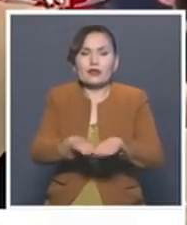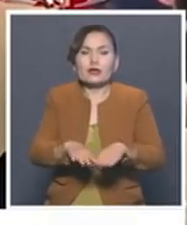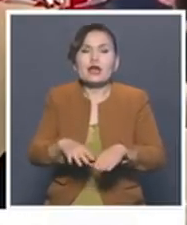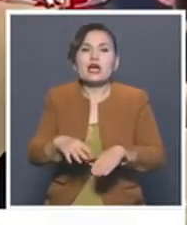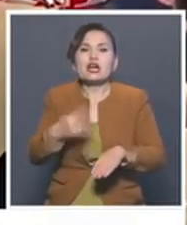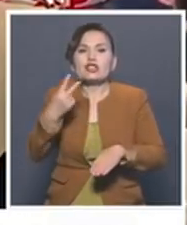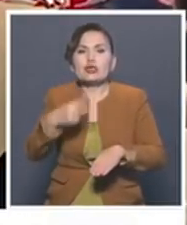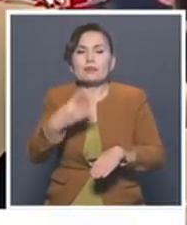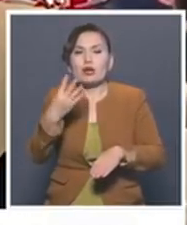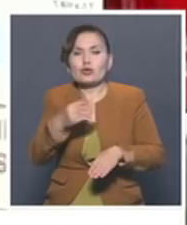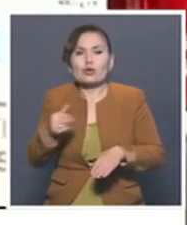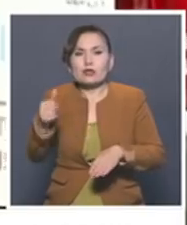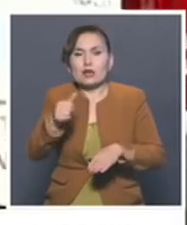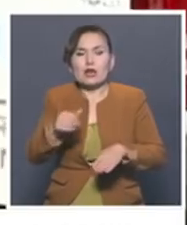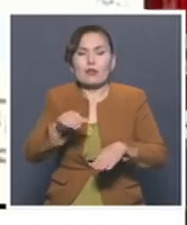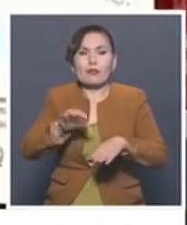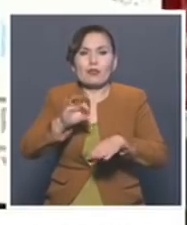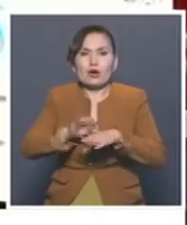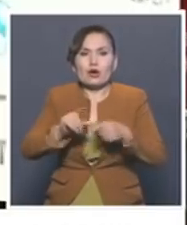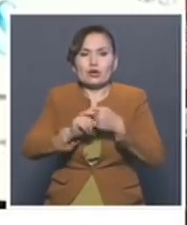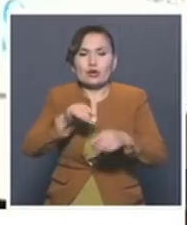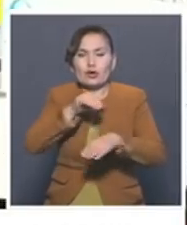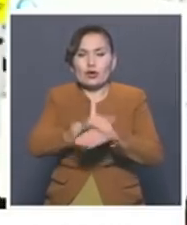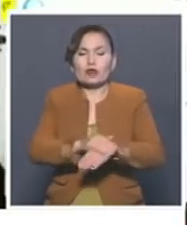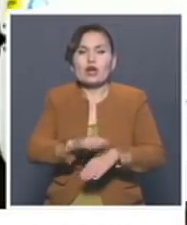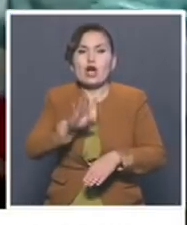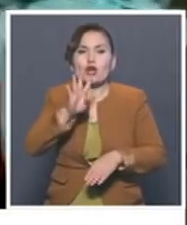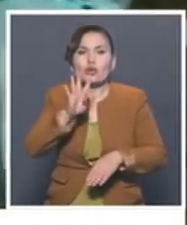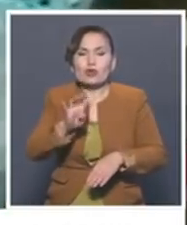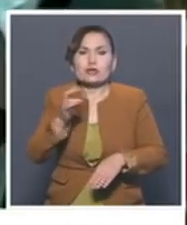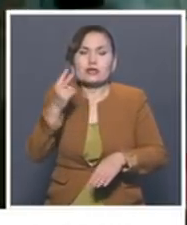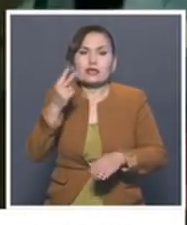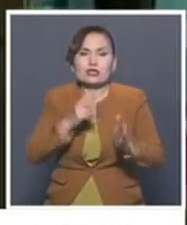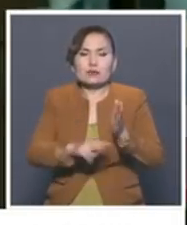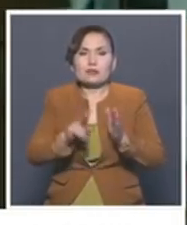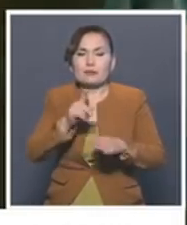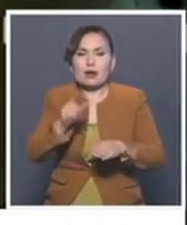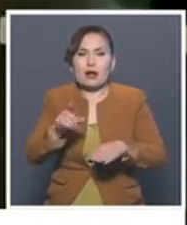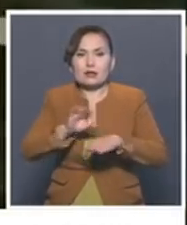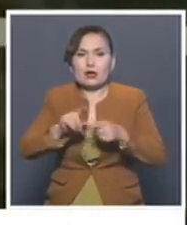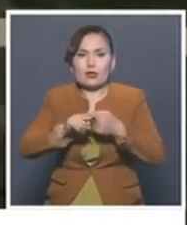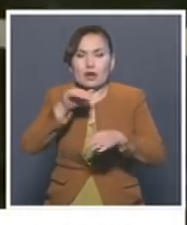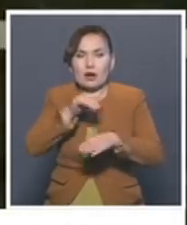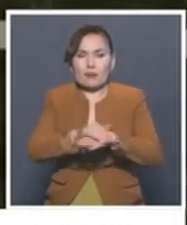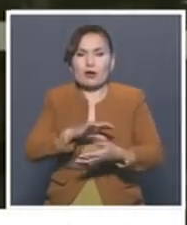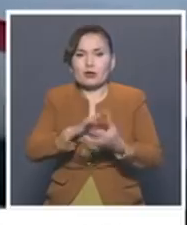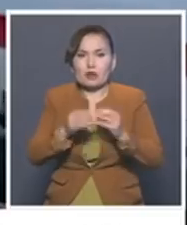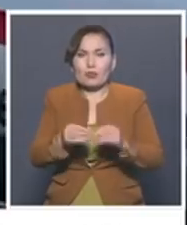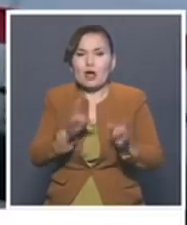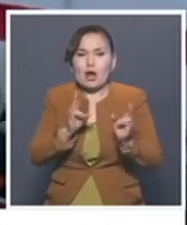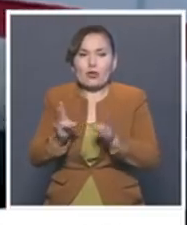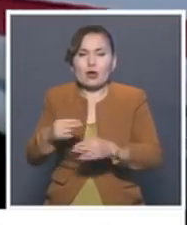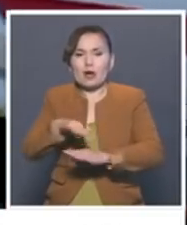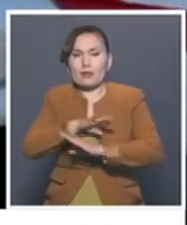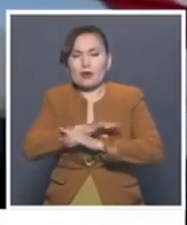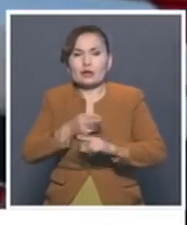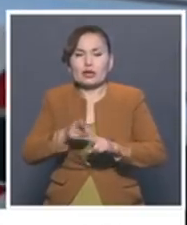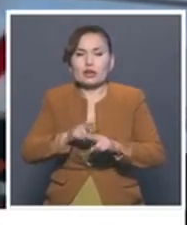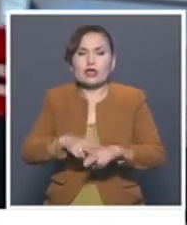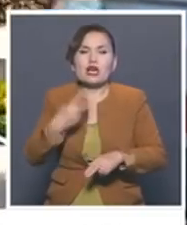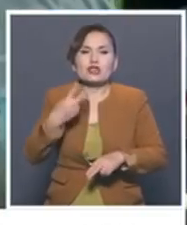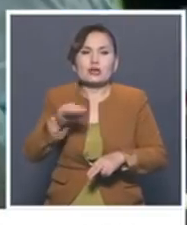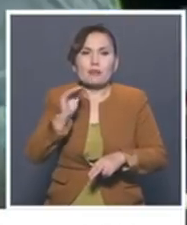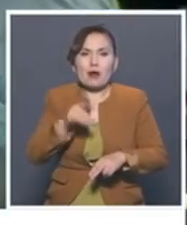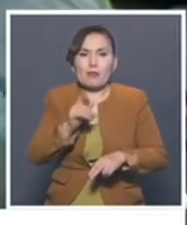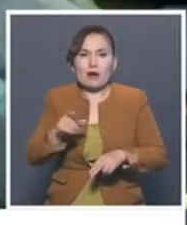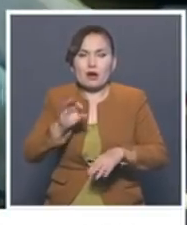сағатта мұнда коронавирусты 471 адам жұқтырып, 8 қайтыс болған. Жалпы алғанда Австралияда COVID вирусы 20 мыңдай адамнан